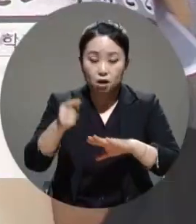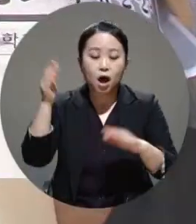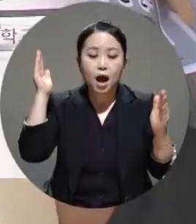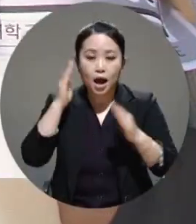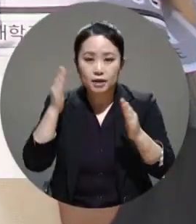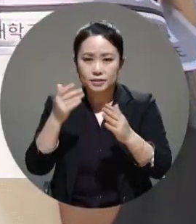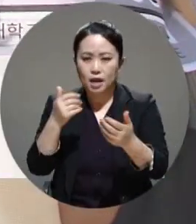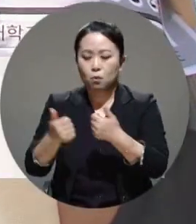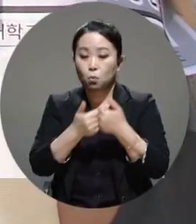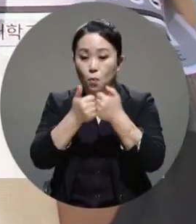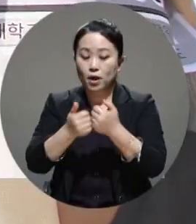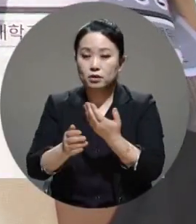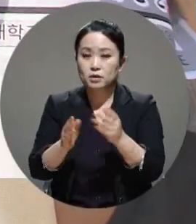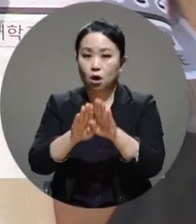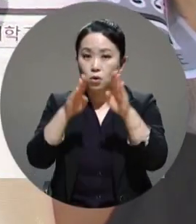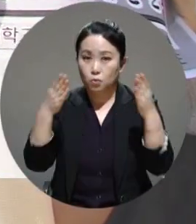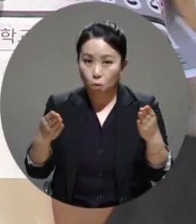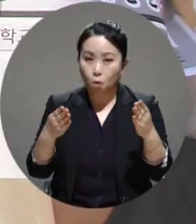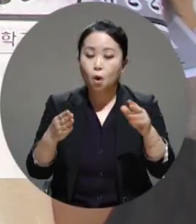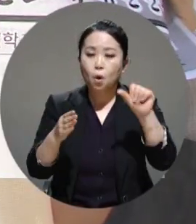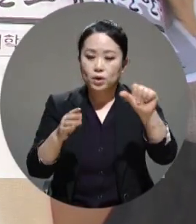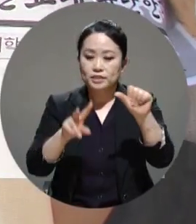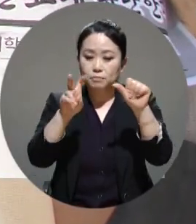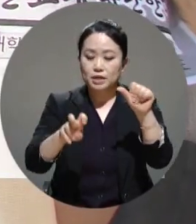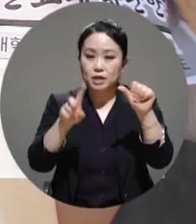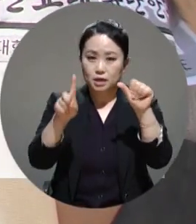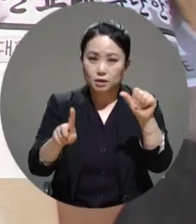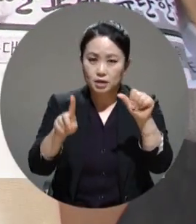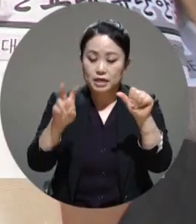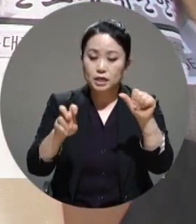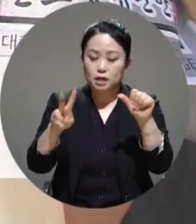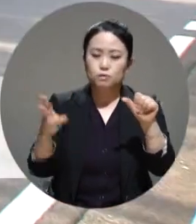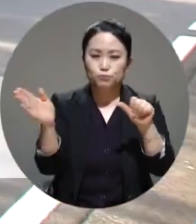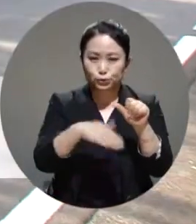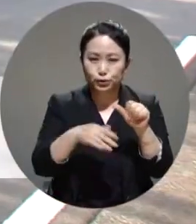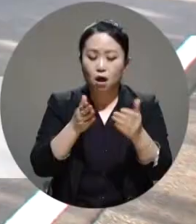열고 오는 22일부터 학과별로 동맹 휴업을 결의하는 등